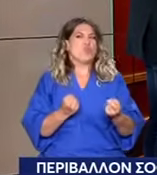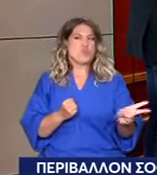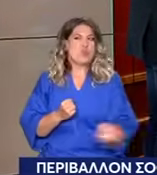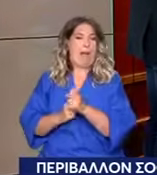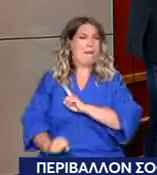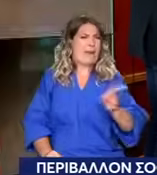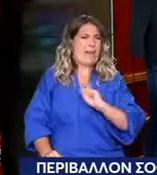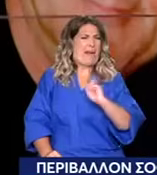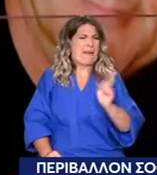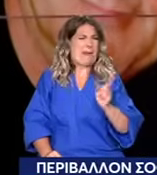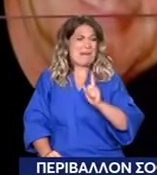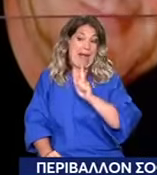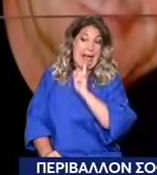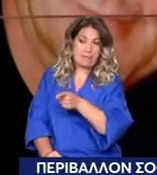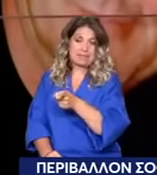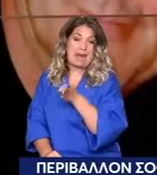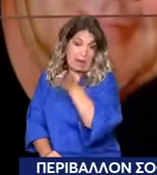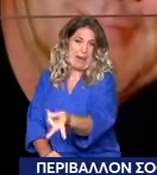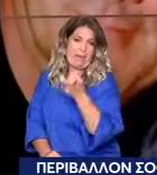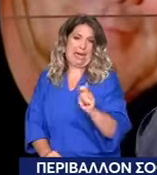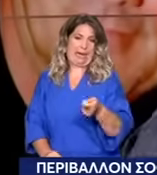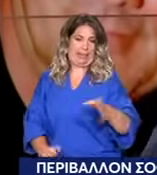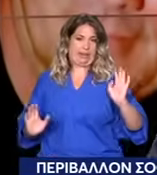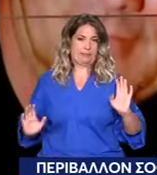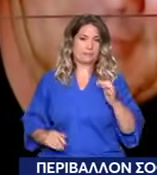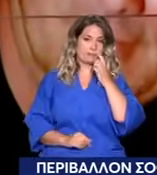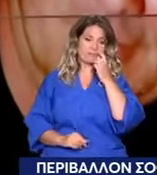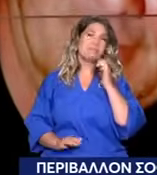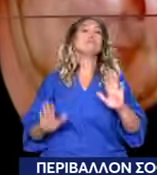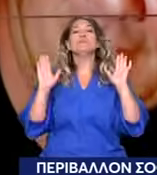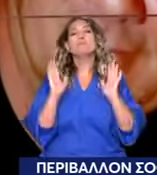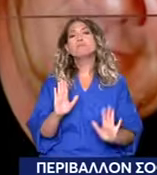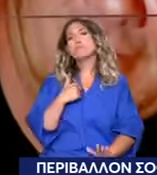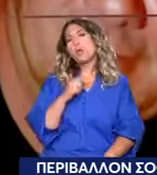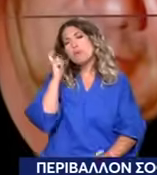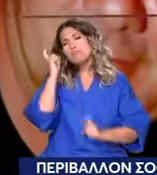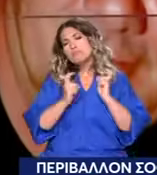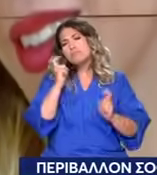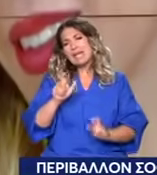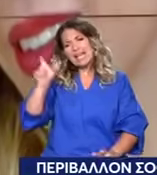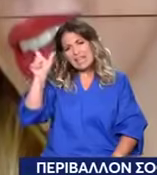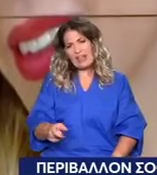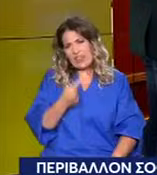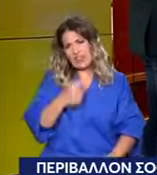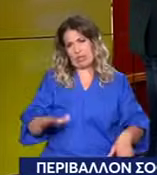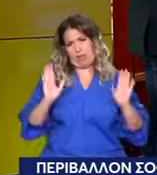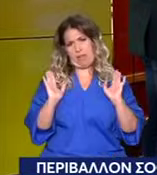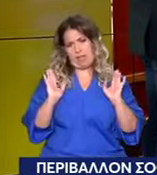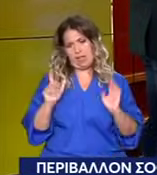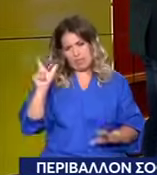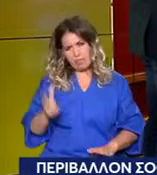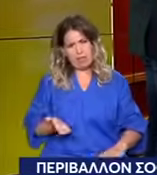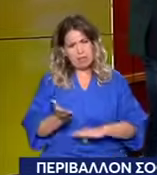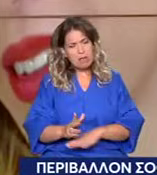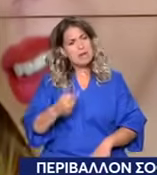μην ερευνηθεί. Πρώτον, το παράξενο είναι ότι και η ίδια δεν το καταδεικνύει. Σωστό. Θα μπορούσε η ίδια να πει ότι ήθελα